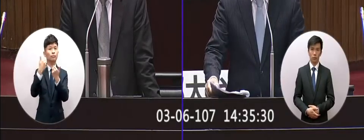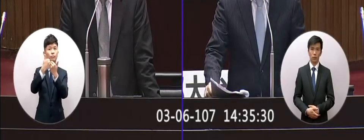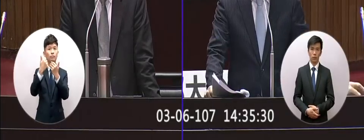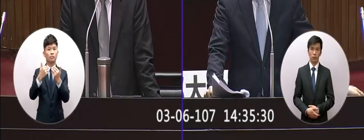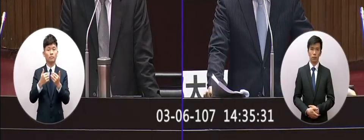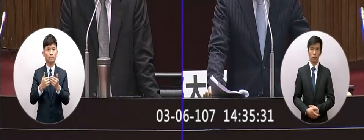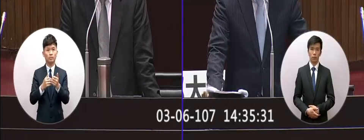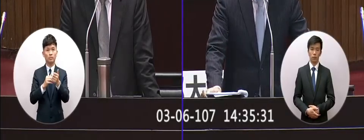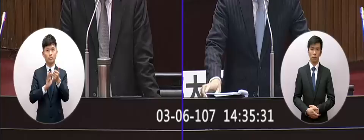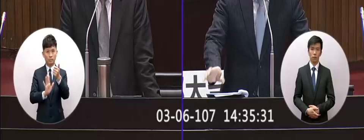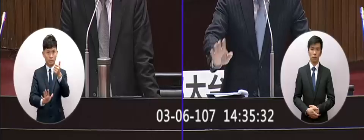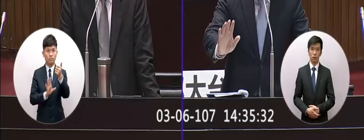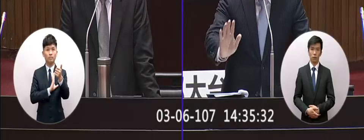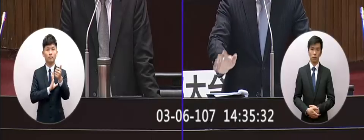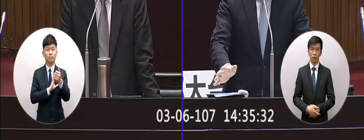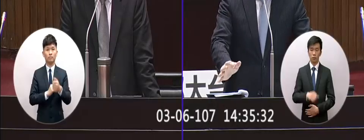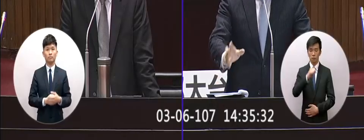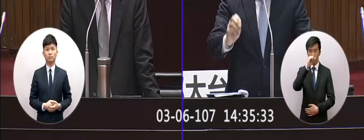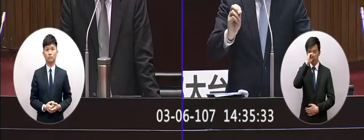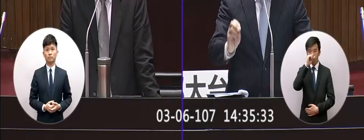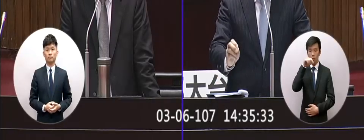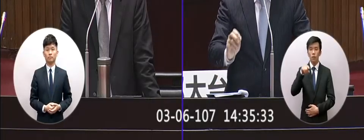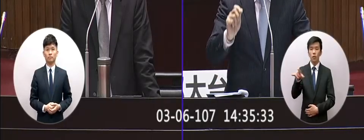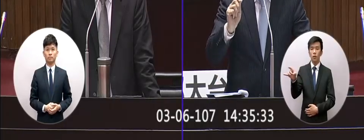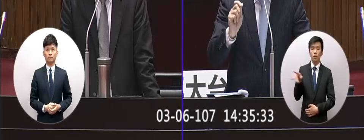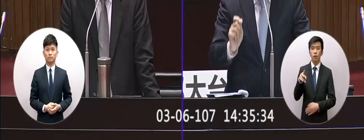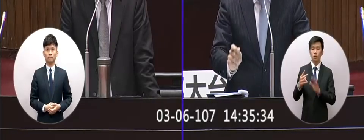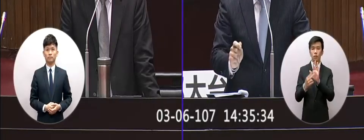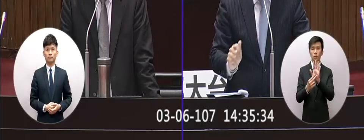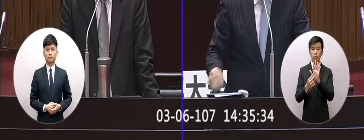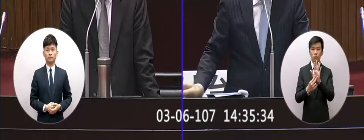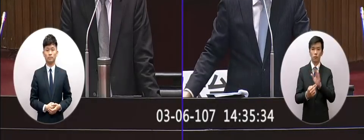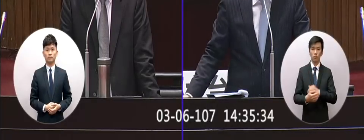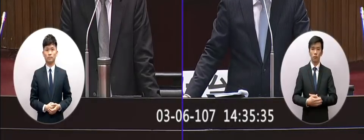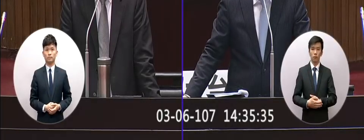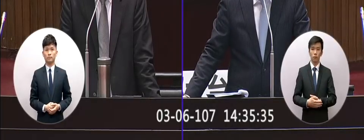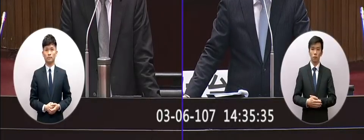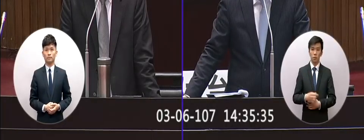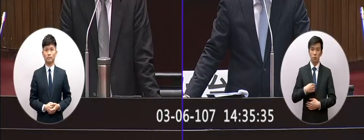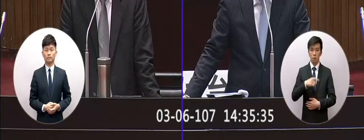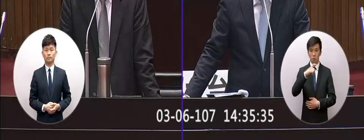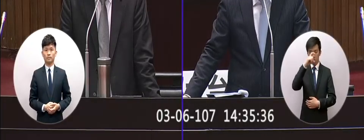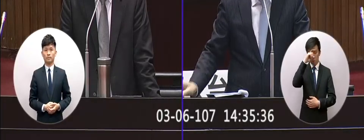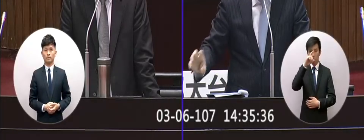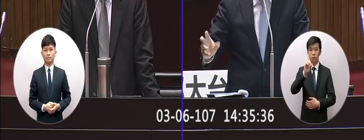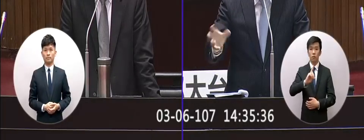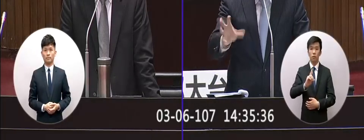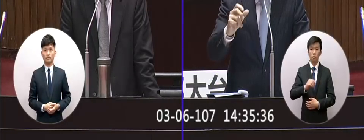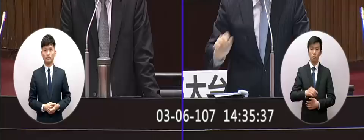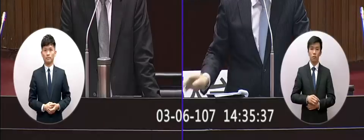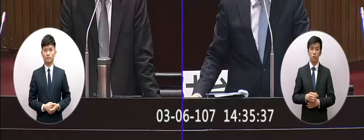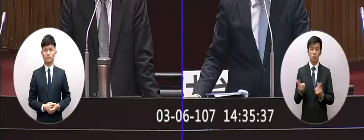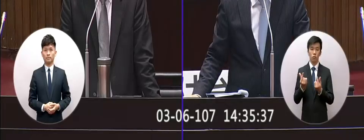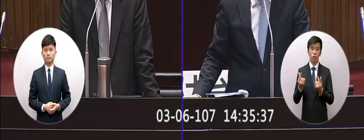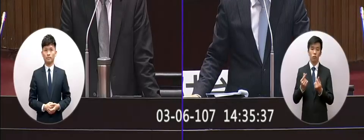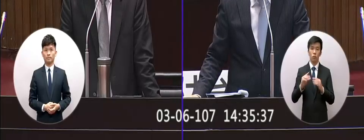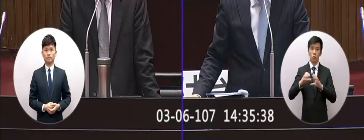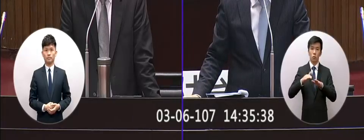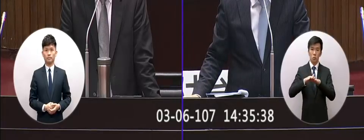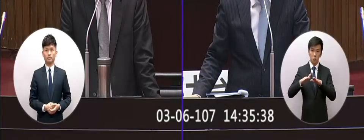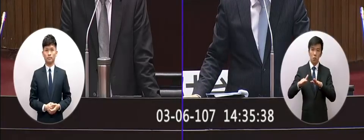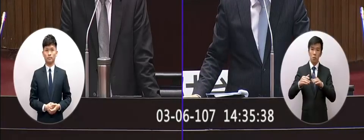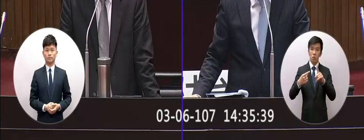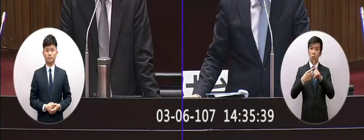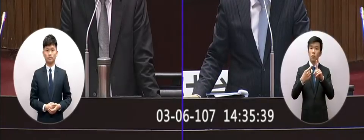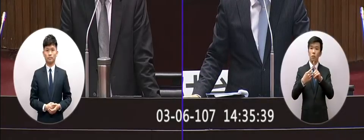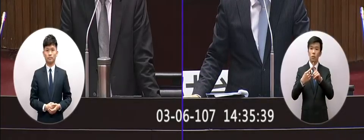抗议的这个态度了。 好，这个只是一个例子，我只讲说，其实我们整个国安团队虽然位置换了，但